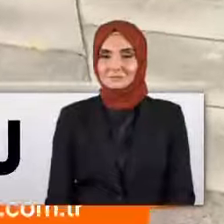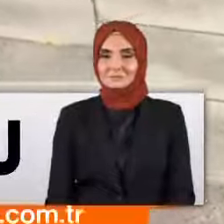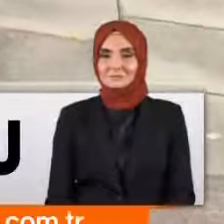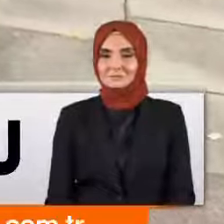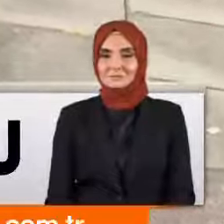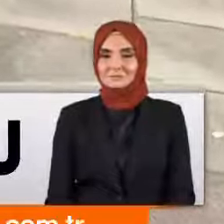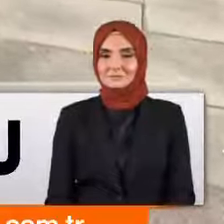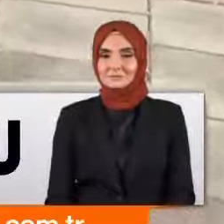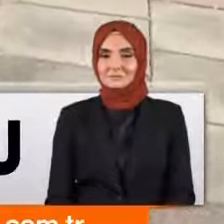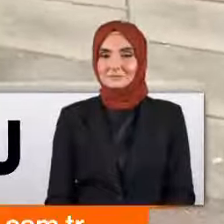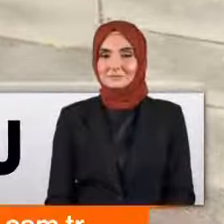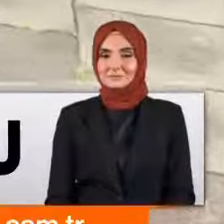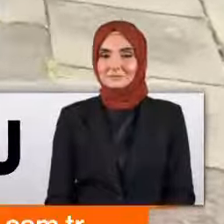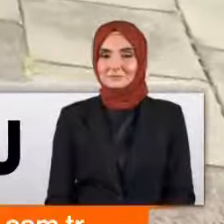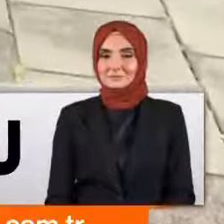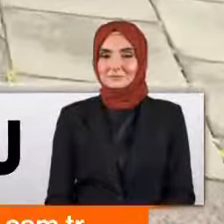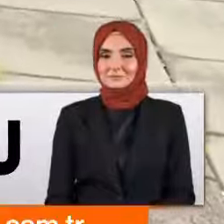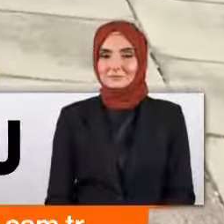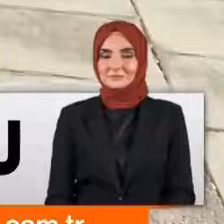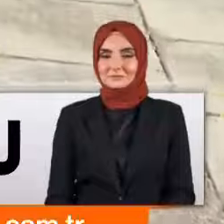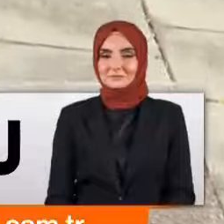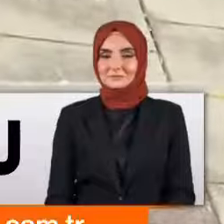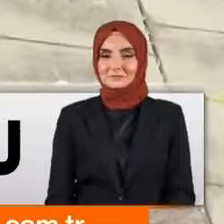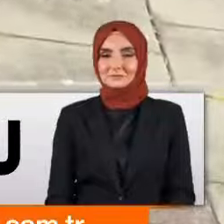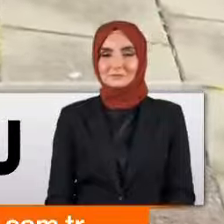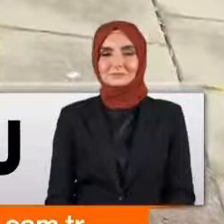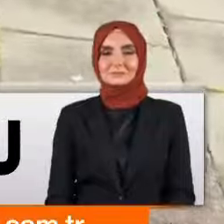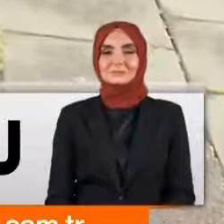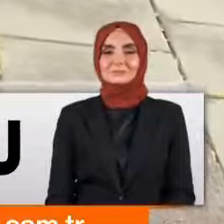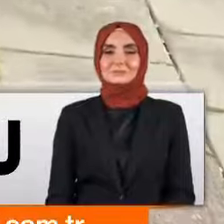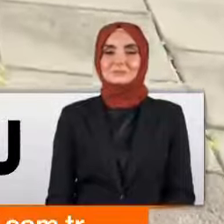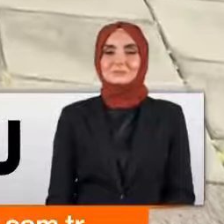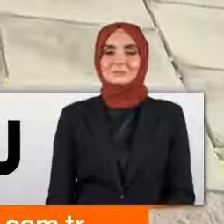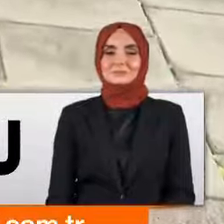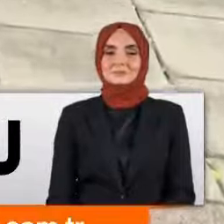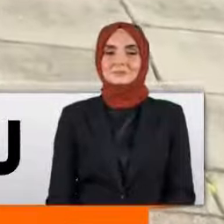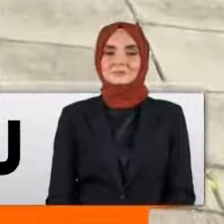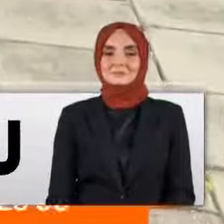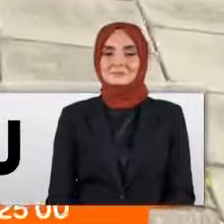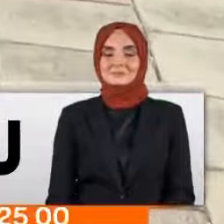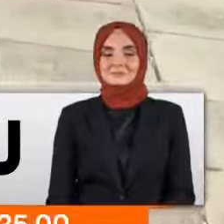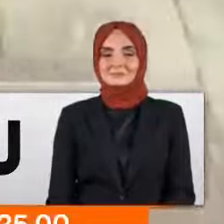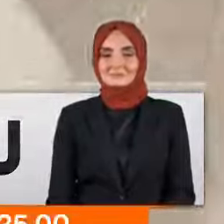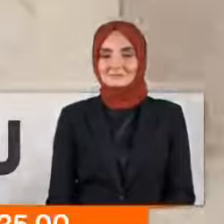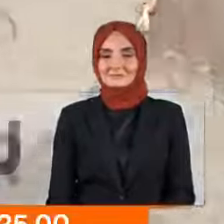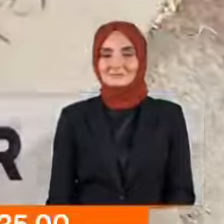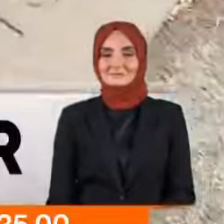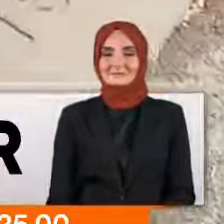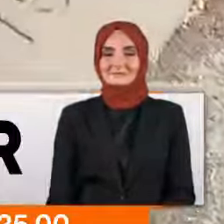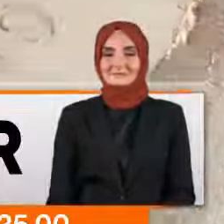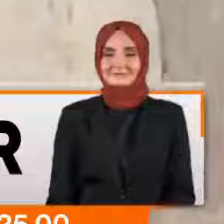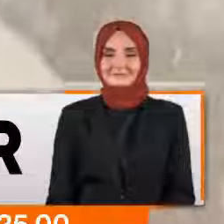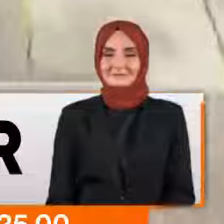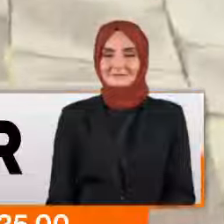güneşli. Evet. Kimle geldin? Babamla. Eğleniyor musun? Evet. O zaman zıplamaya devam.